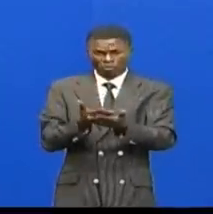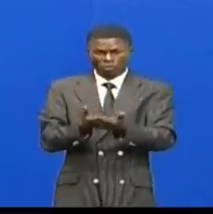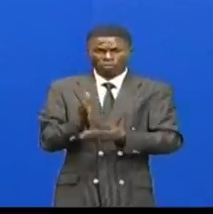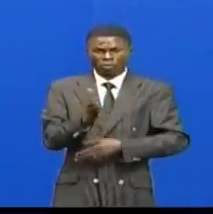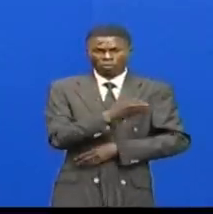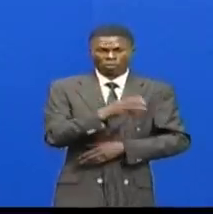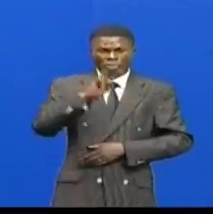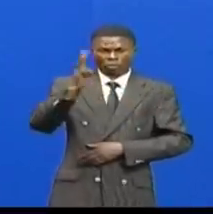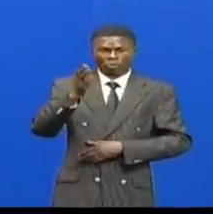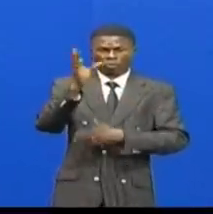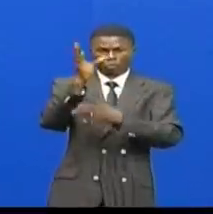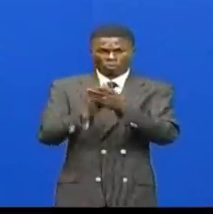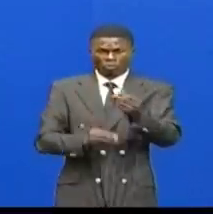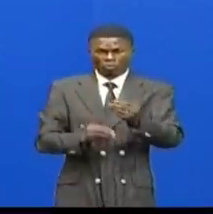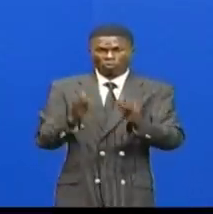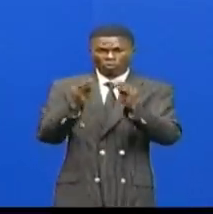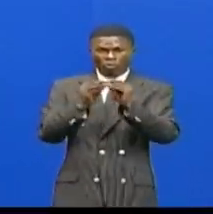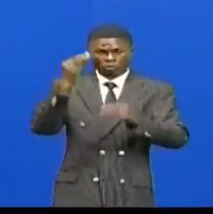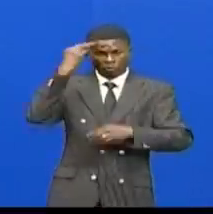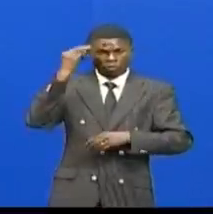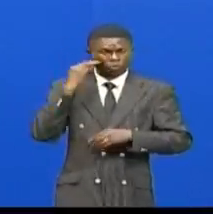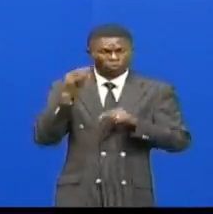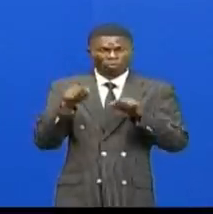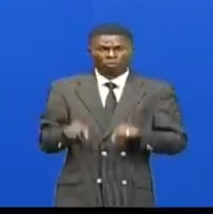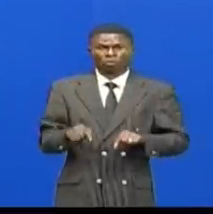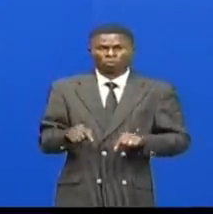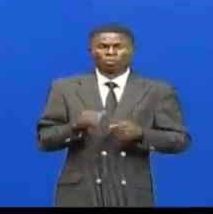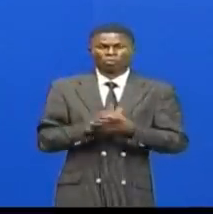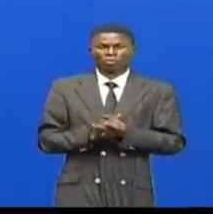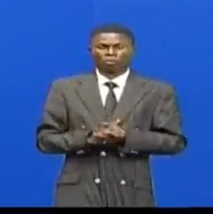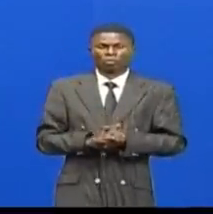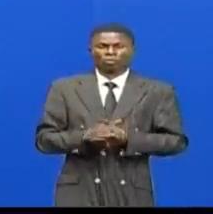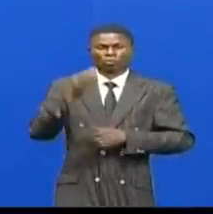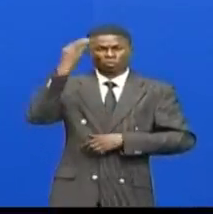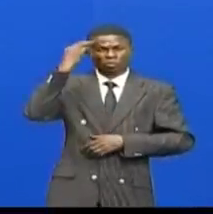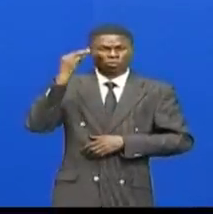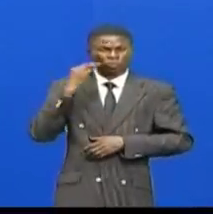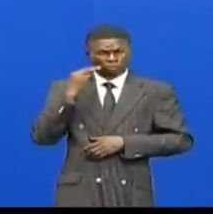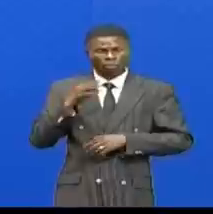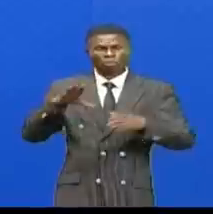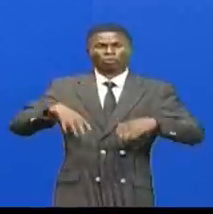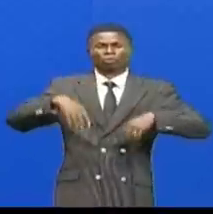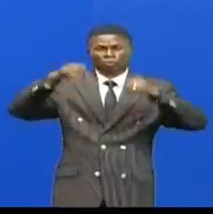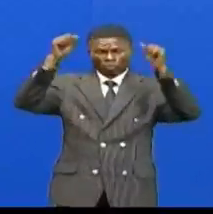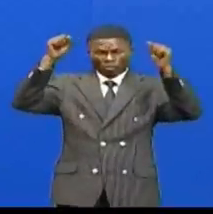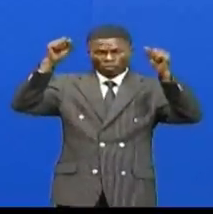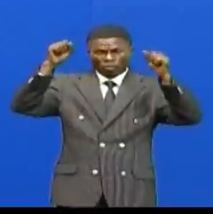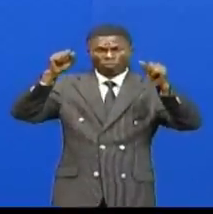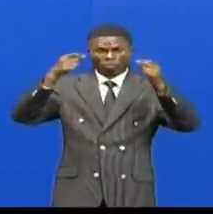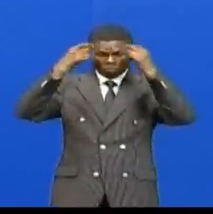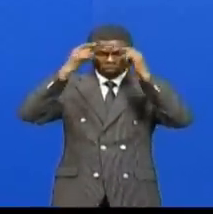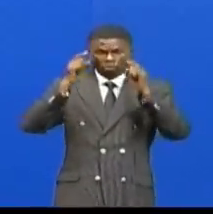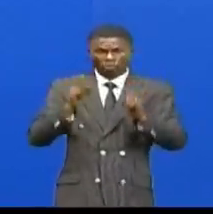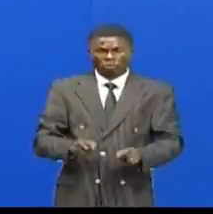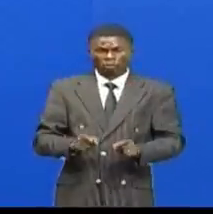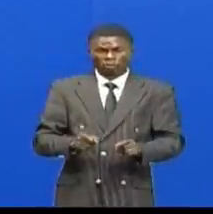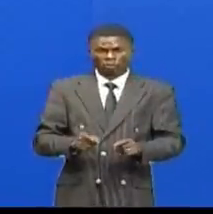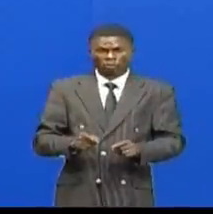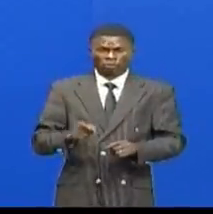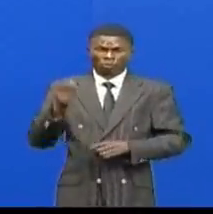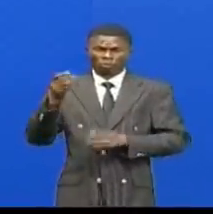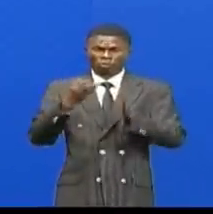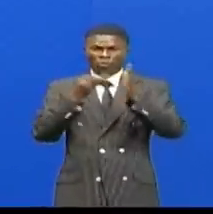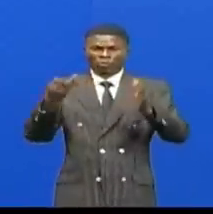Au troisième chapitre du Conseil de ministres de ce jour, le Conseil de ministres a adopté le relevé des décisions prises lors de sa